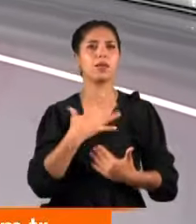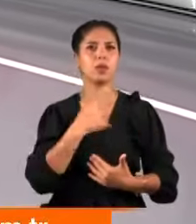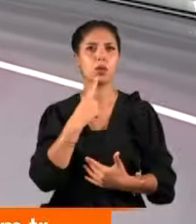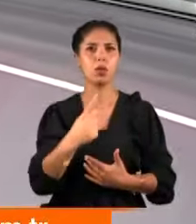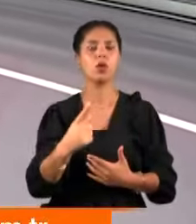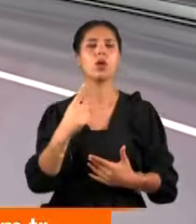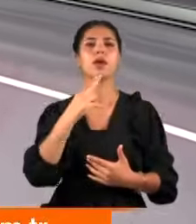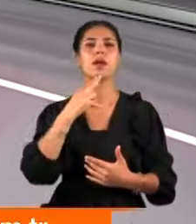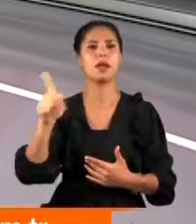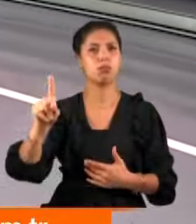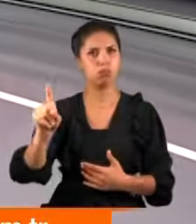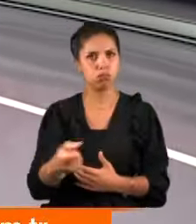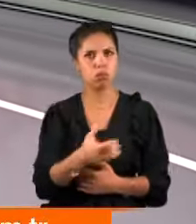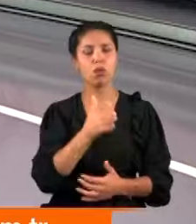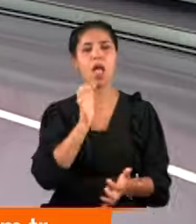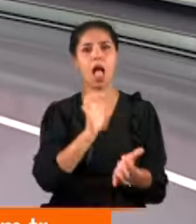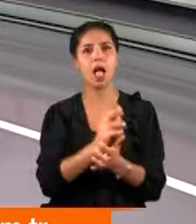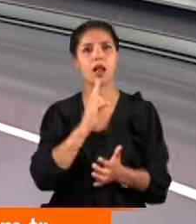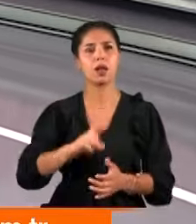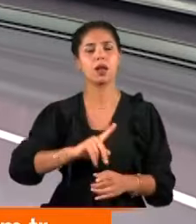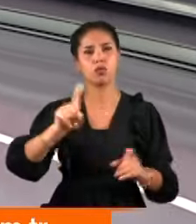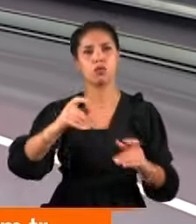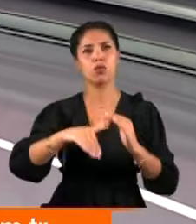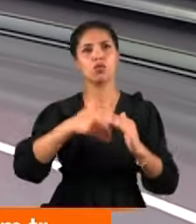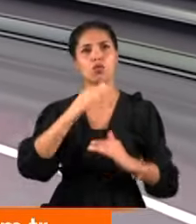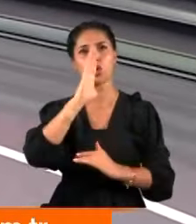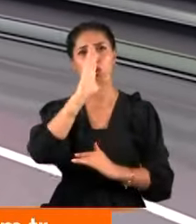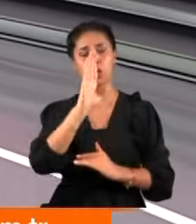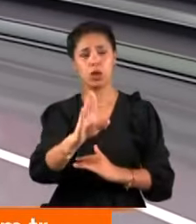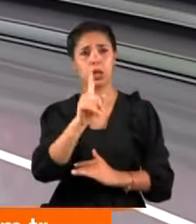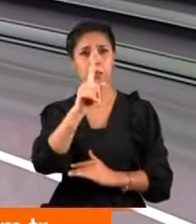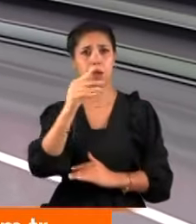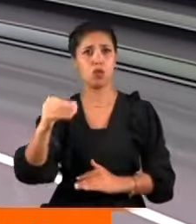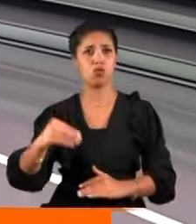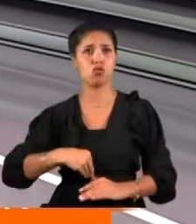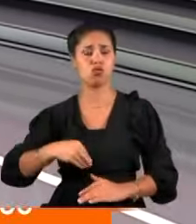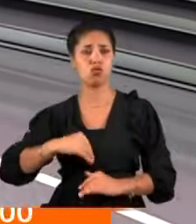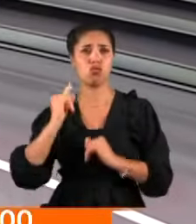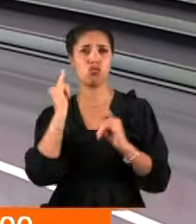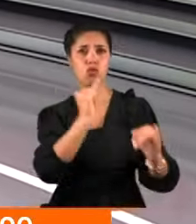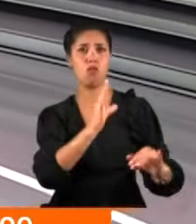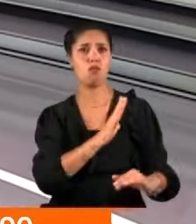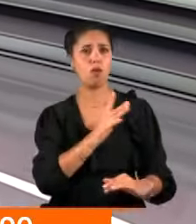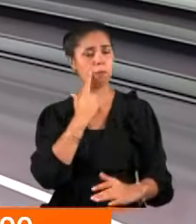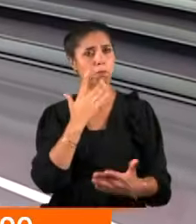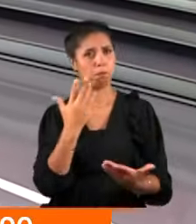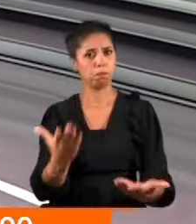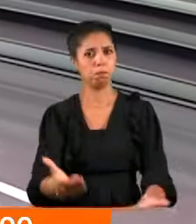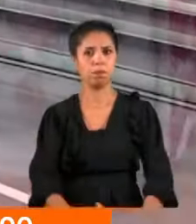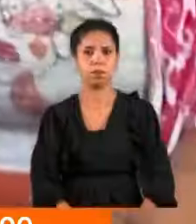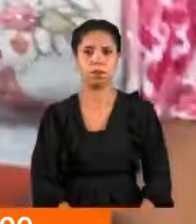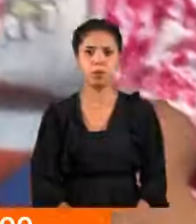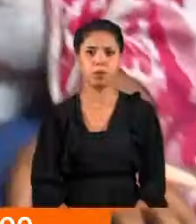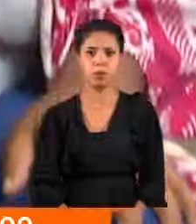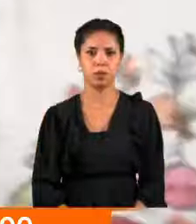kız bulundu ve aile kızları bulunduktan sonra çok ciddi bir suçlamayla karşı karşıya kaldı.